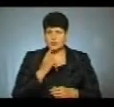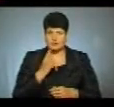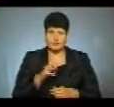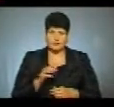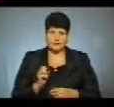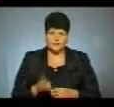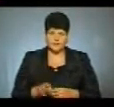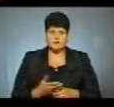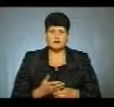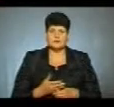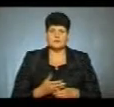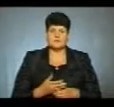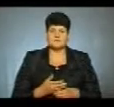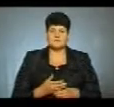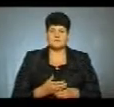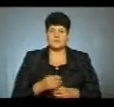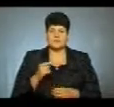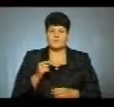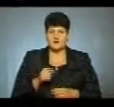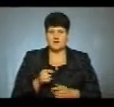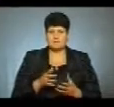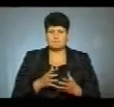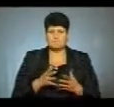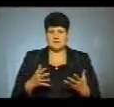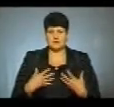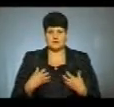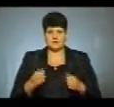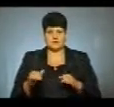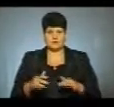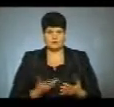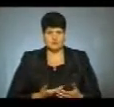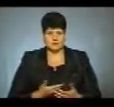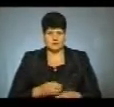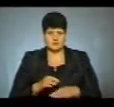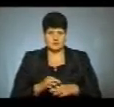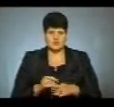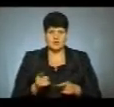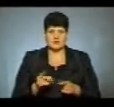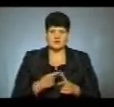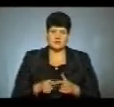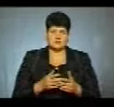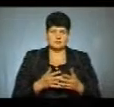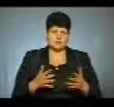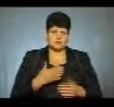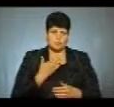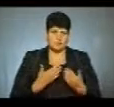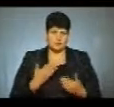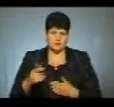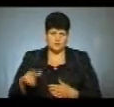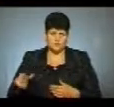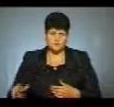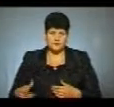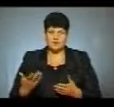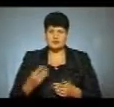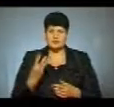так. Тобто вона більш здоровий спосіб життя веде, чим більшість опитаних. Якщо, наприклад,